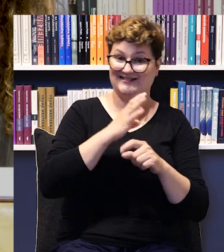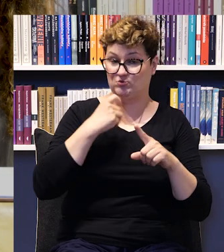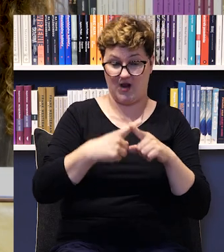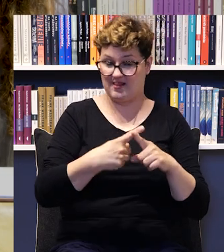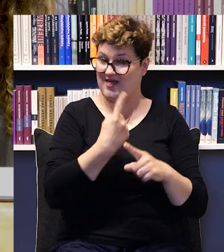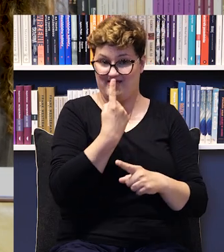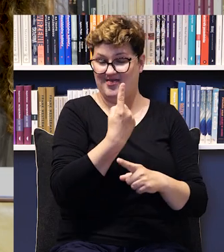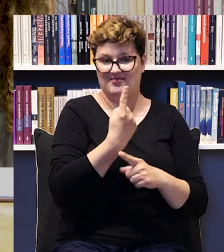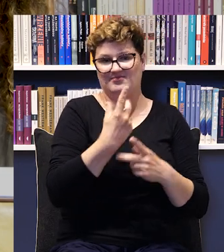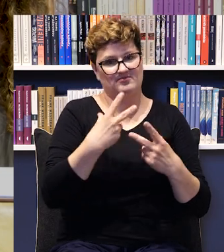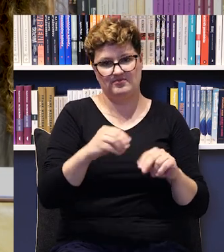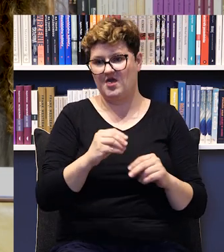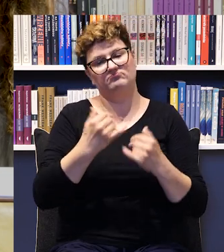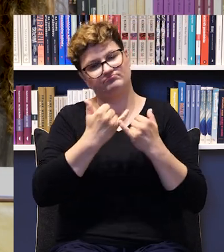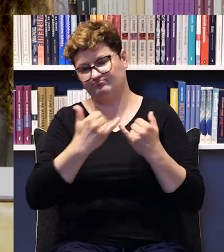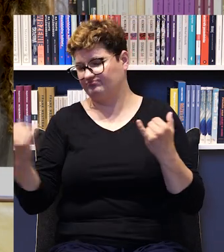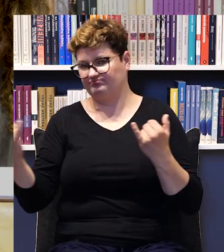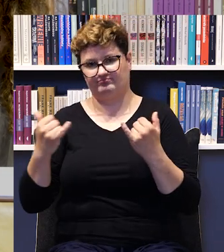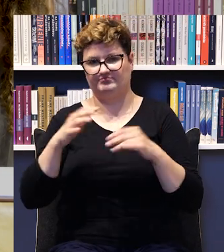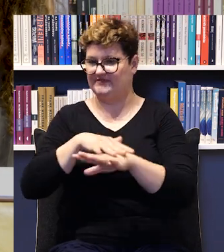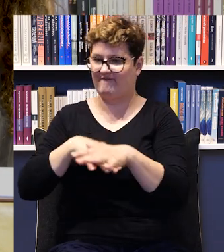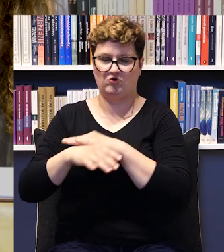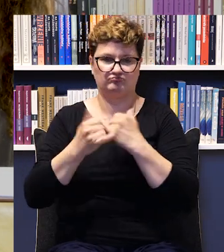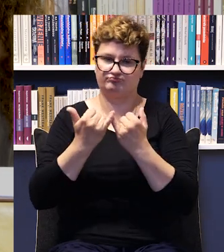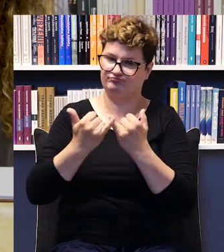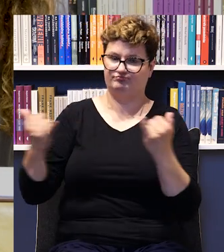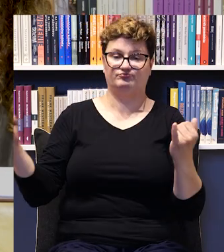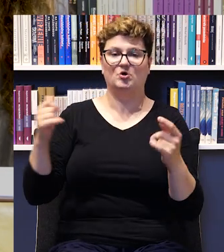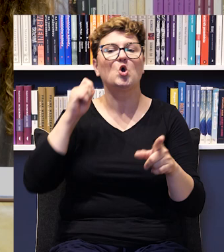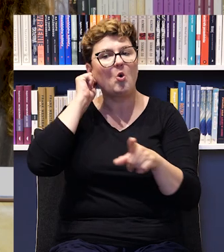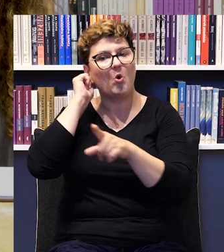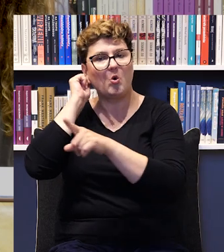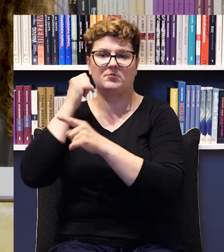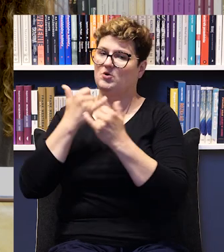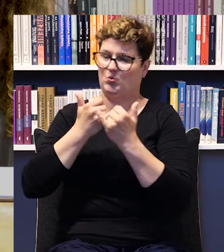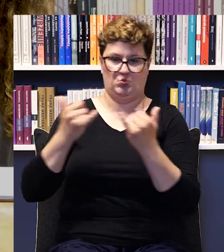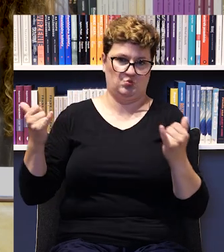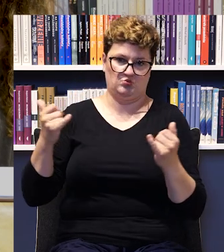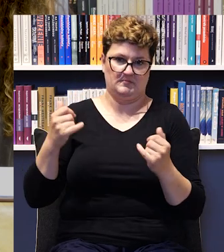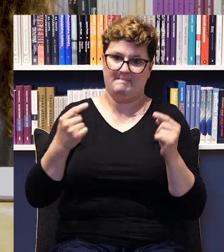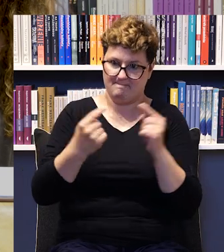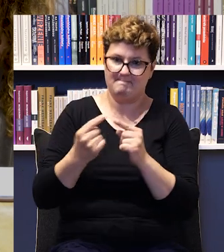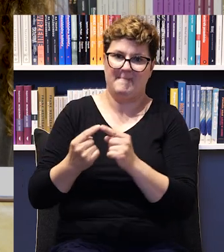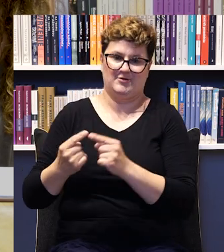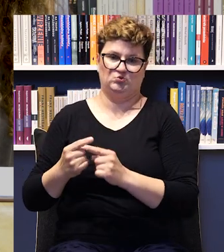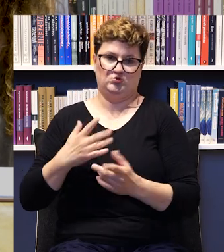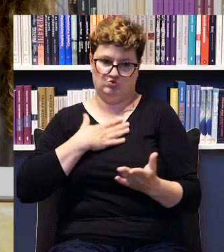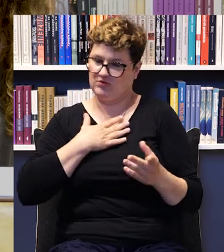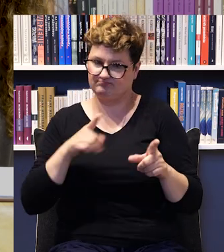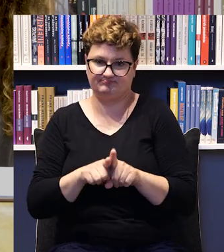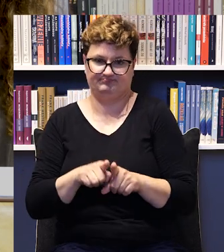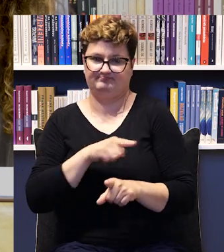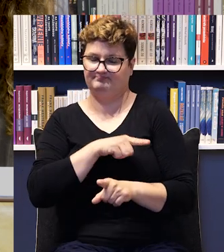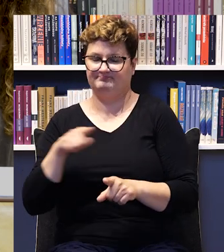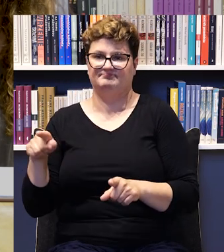nie? Wydaje mi się, że to jest w ogóle doświadczenie, z którym się bardzo wiele kobiet może identyfikować, że,